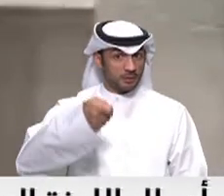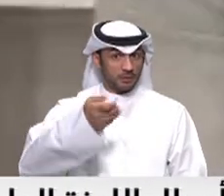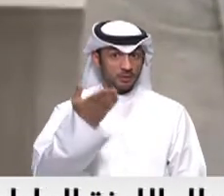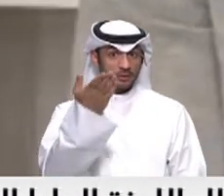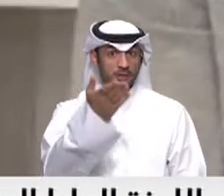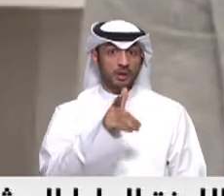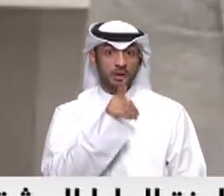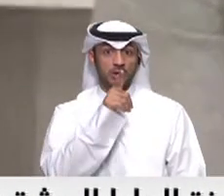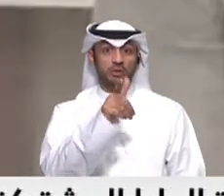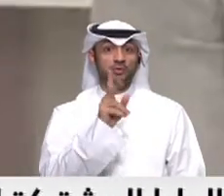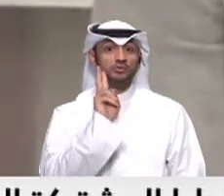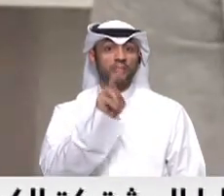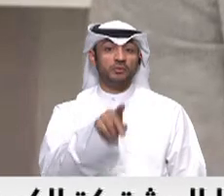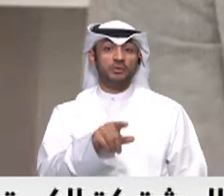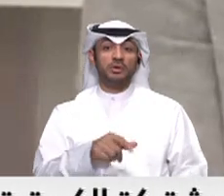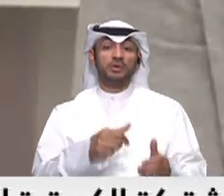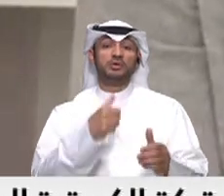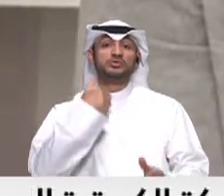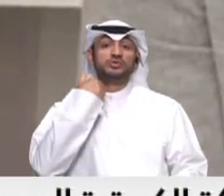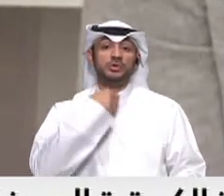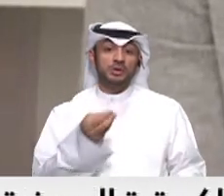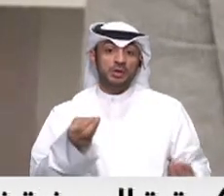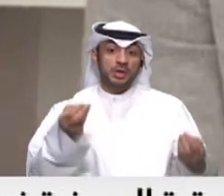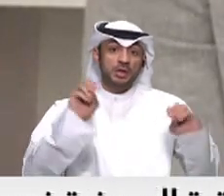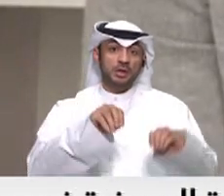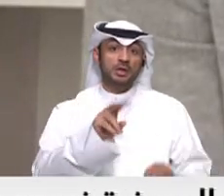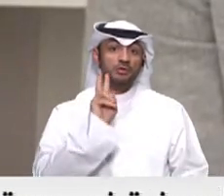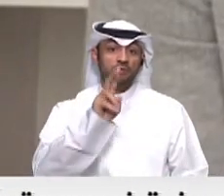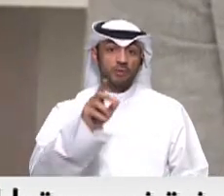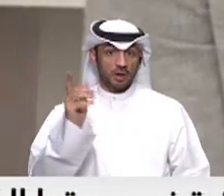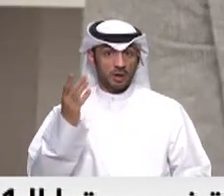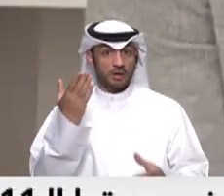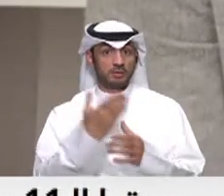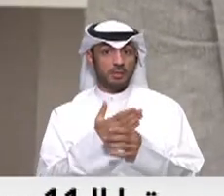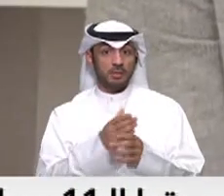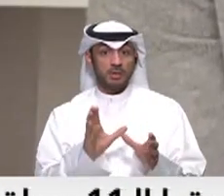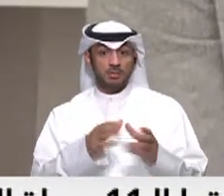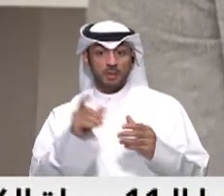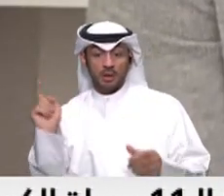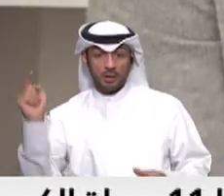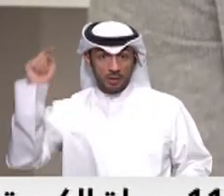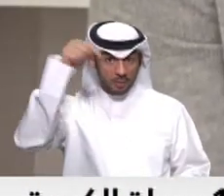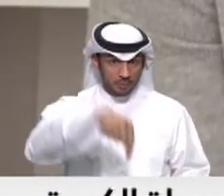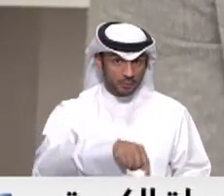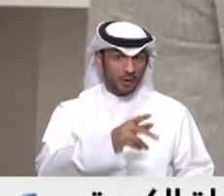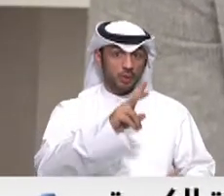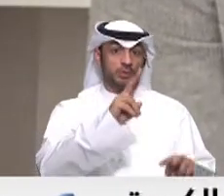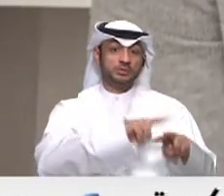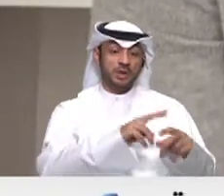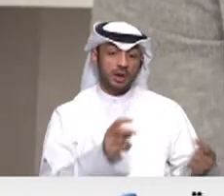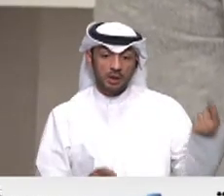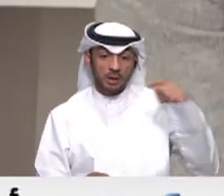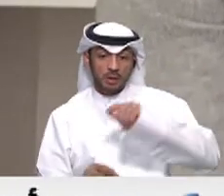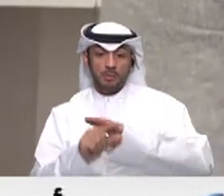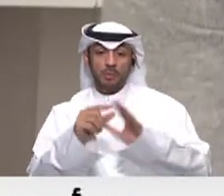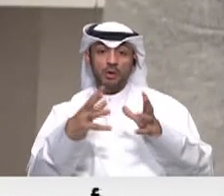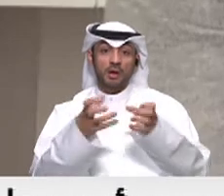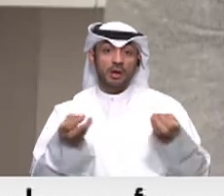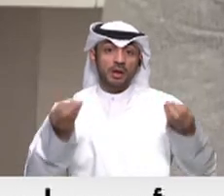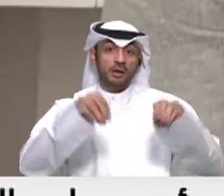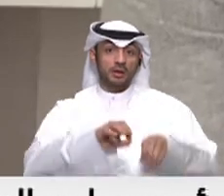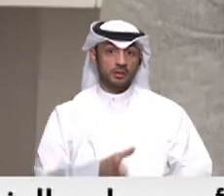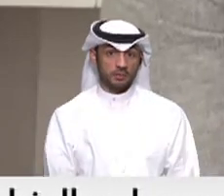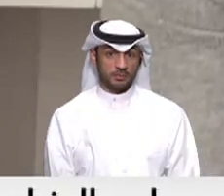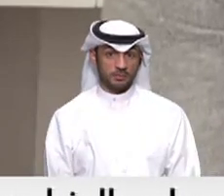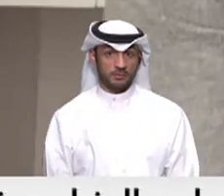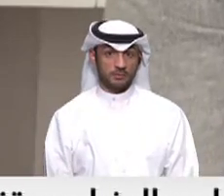معنا. ماذا استجد بعد يوم شهد غارات على عديد من المناطق؟ أهلا بك